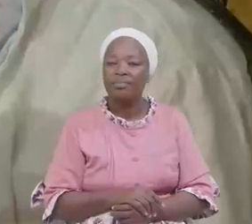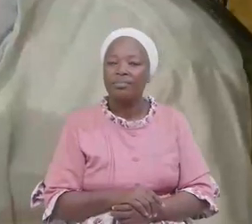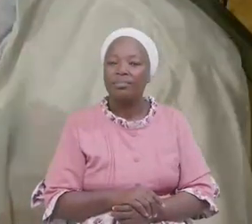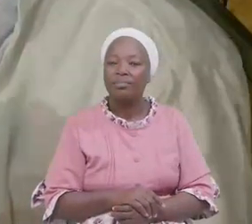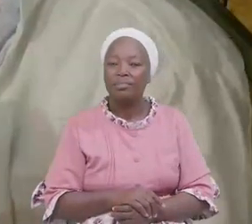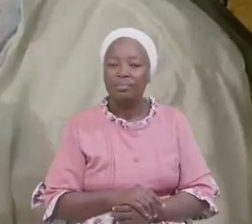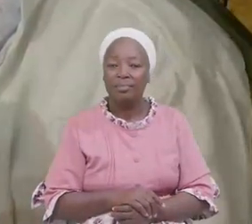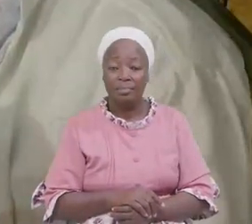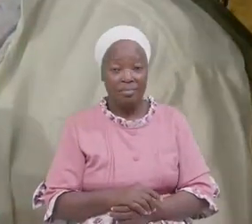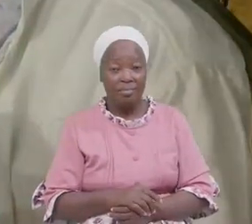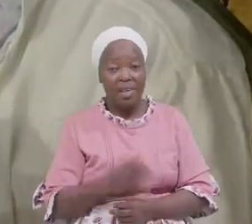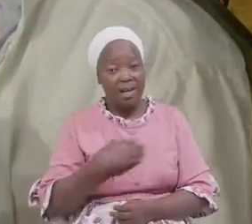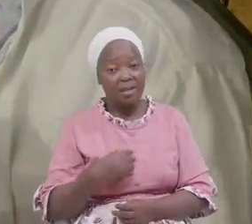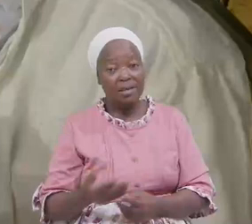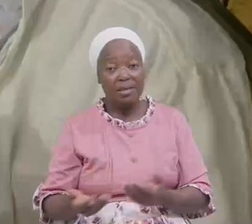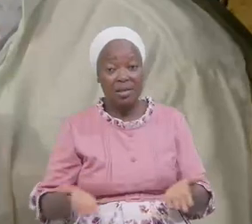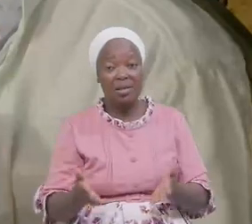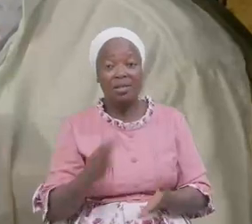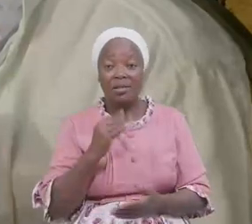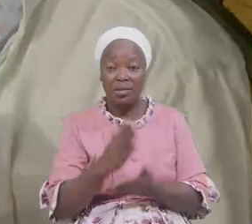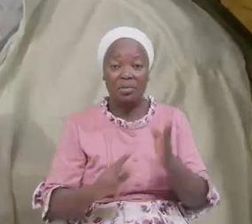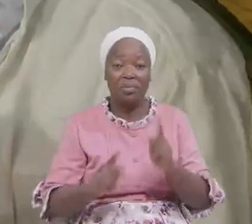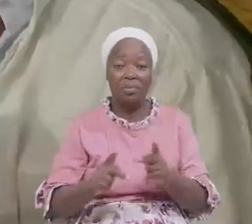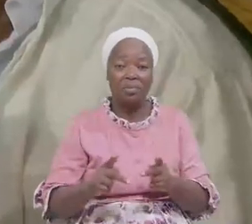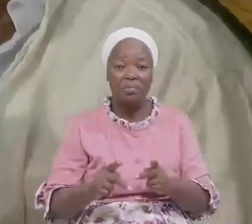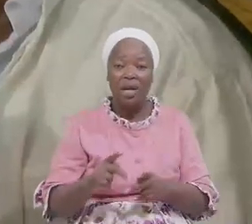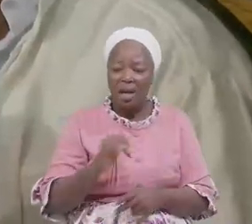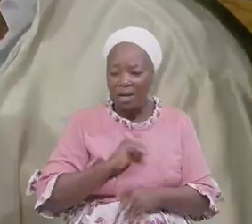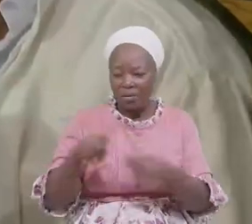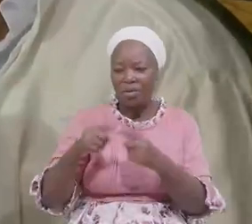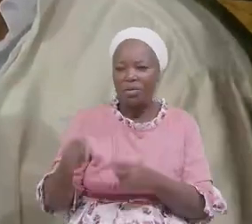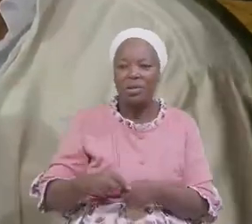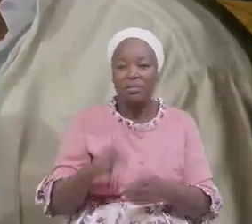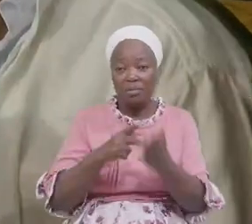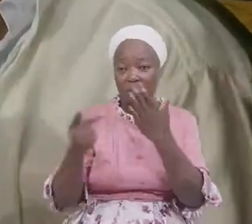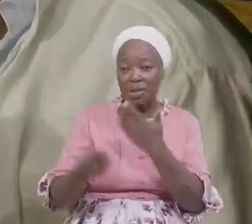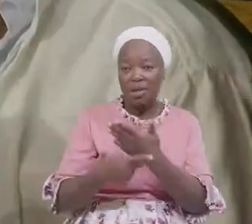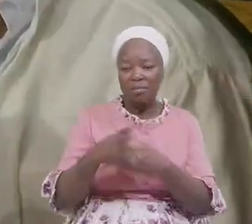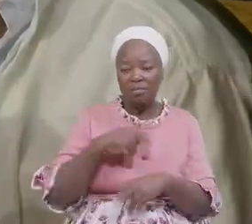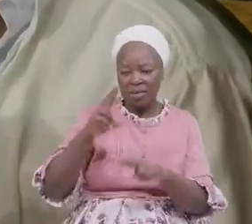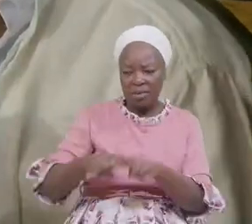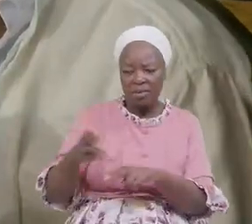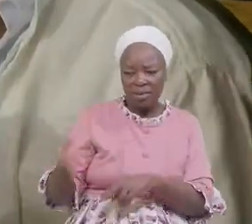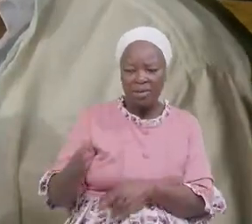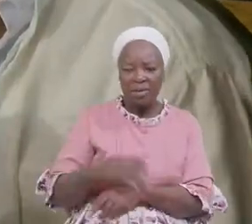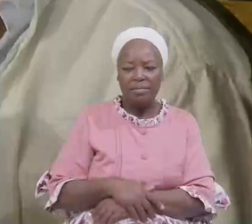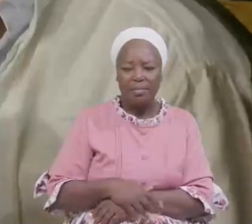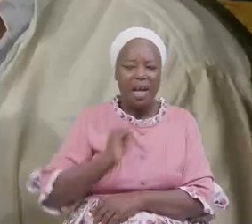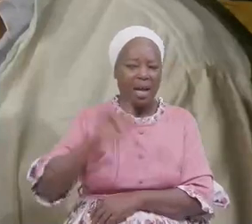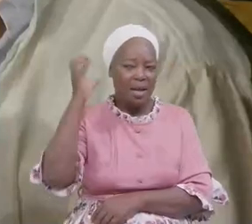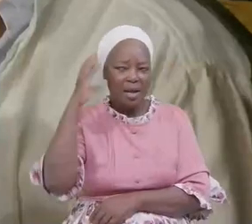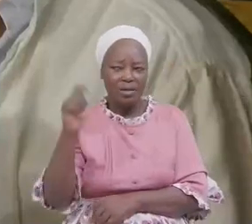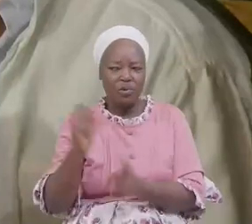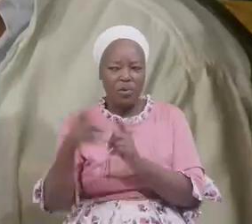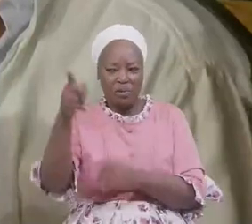disparu quand il a rencontré Christ. Ah, je suis allé à la croisade. Je m'étais assis là-bas, j'ai écouté la parole de